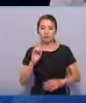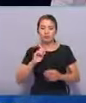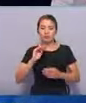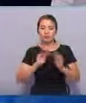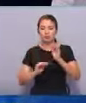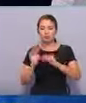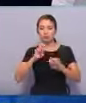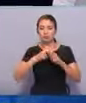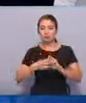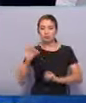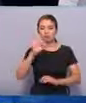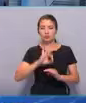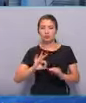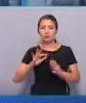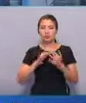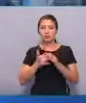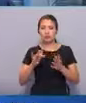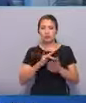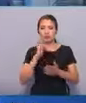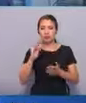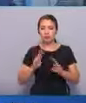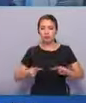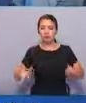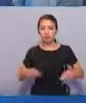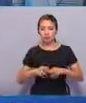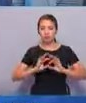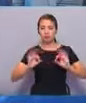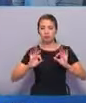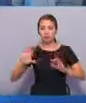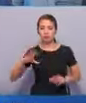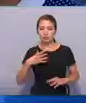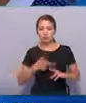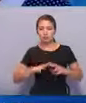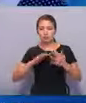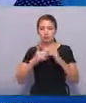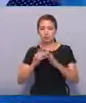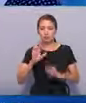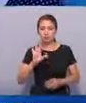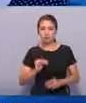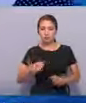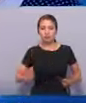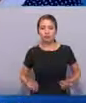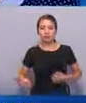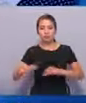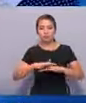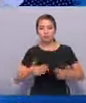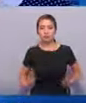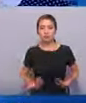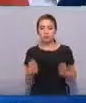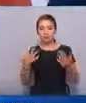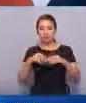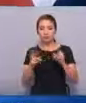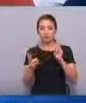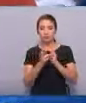мәселесі бойынша аудан әкімі Ғалымжан Ильяс баяндады. Бұдан кейін Ерлан Айтаханов ауыл билерімен және жергілікті тұрғындармен кездесіп,